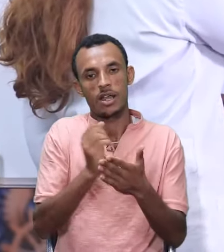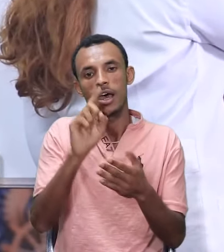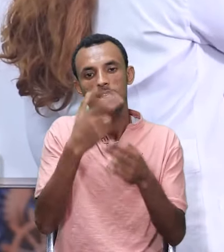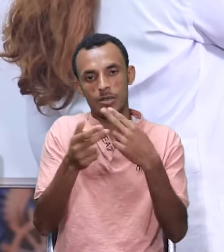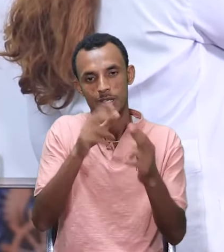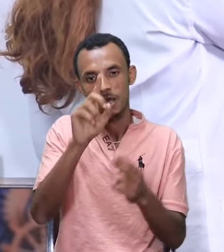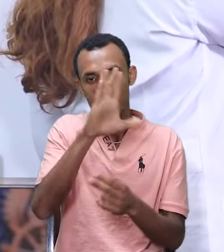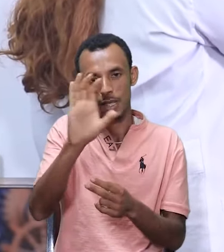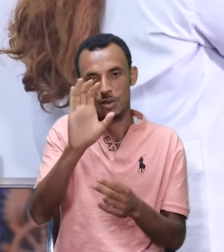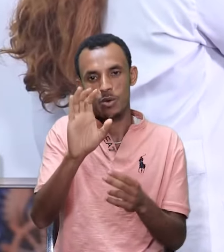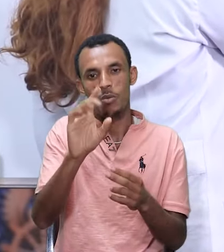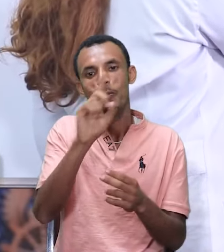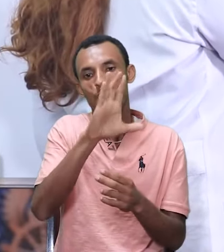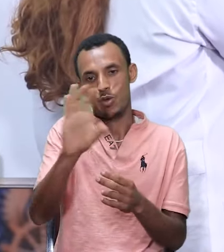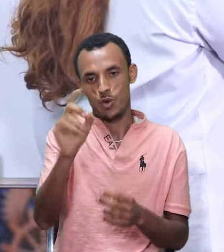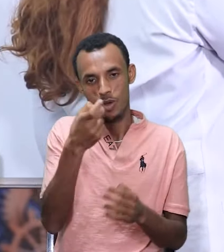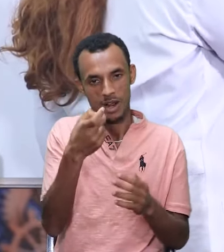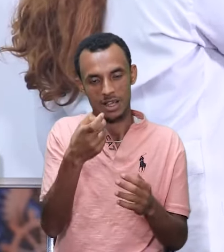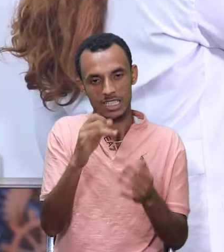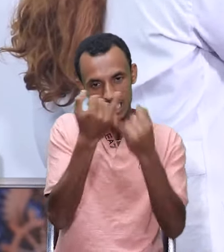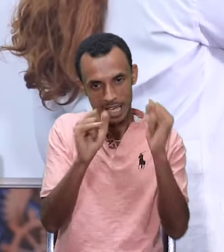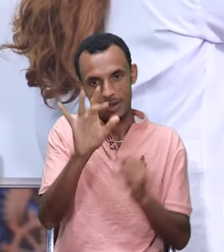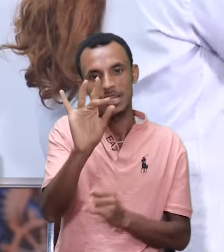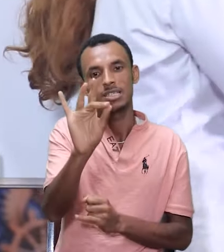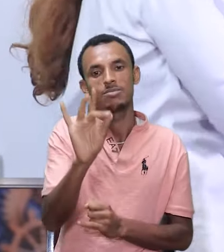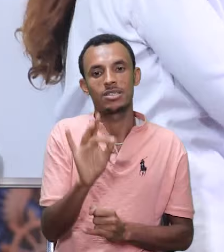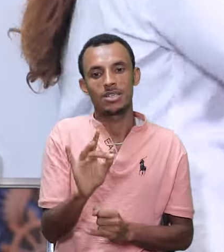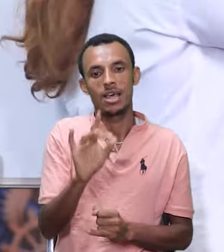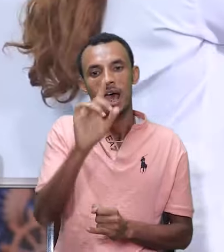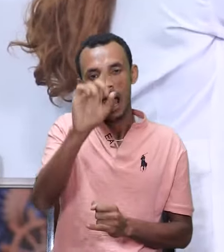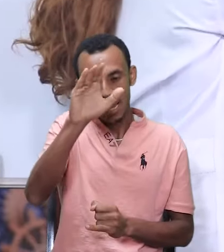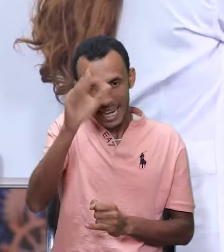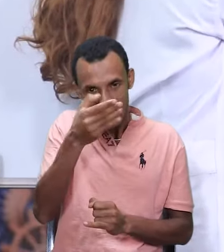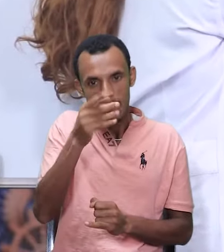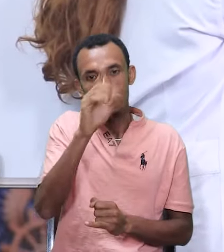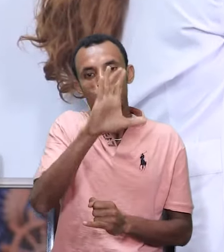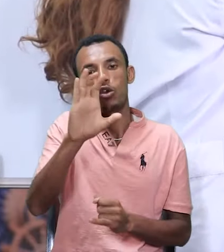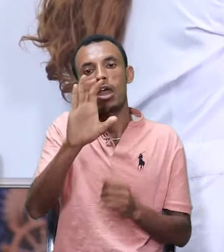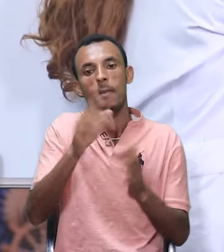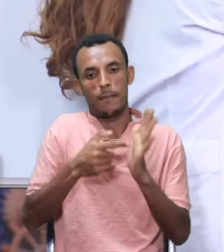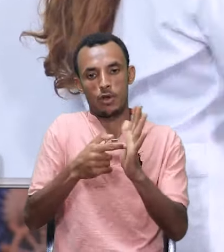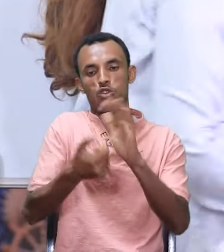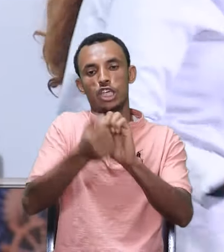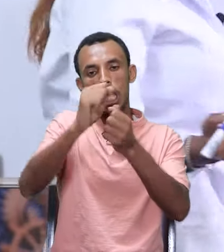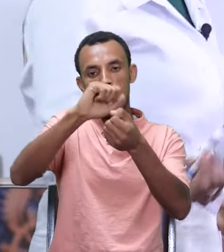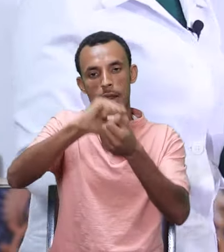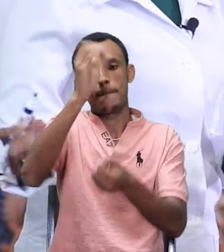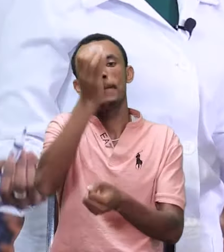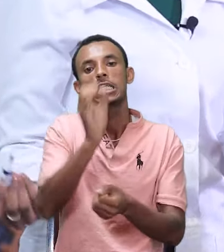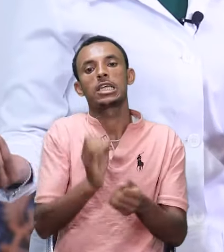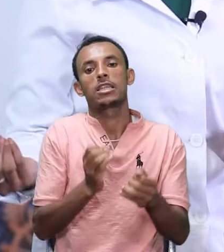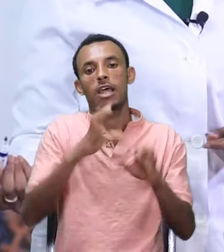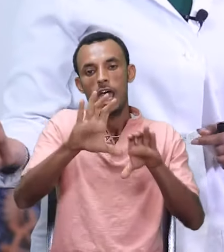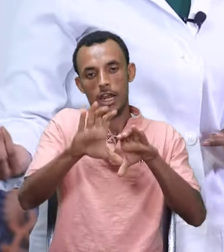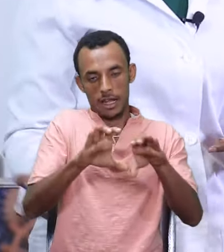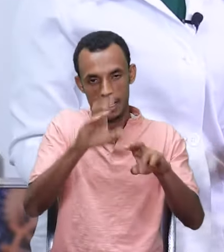ሲባዛ በመቶ መቶ ይመጣል። ሲካፈል ለ8 አንድ መቶኛን በምልክቷ ስንቀይራት ፐርሰንት ብለን እናስቀምጣታለን።